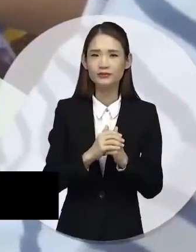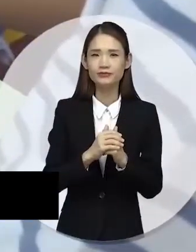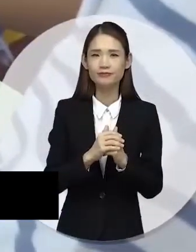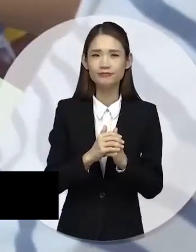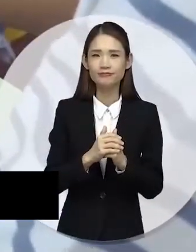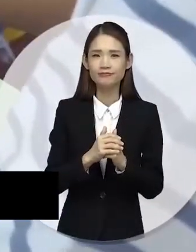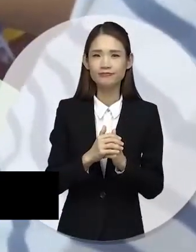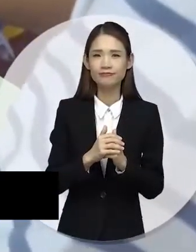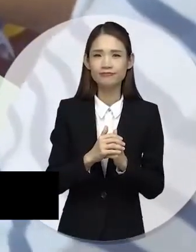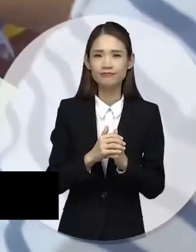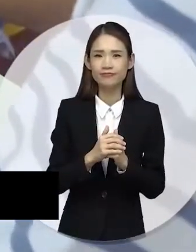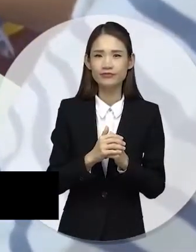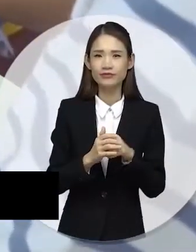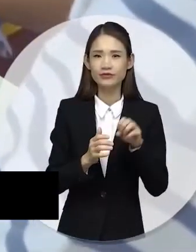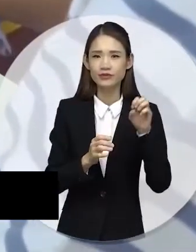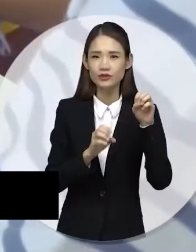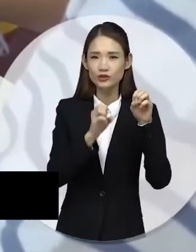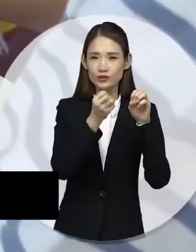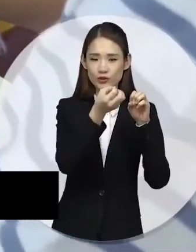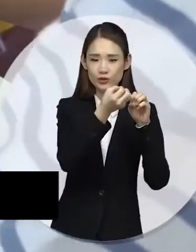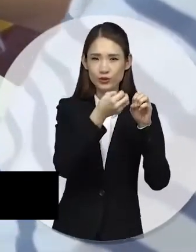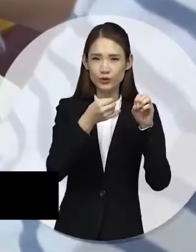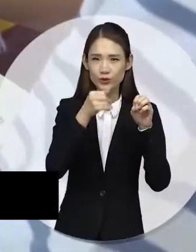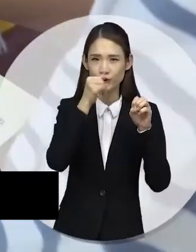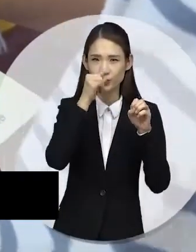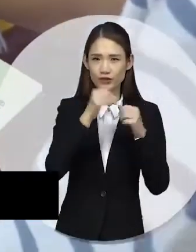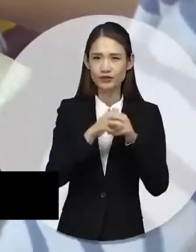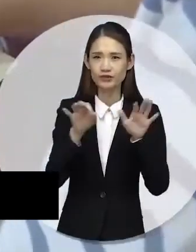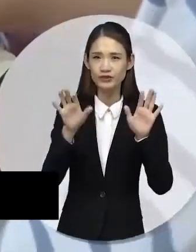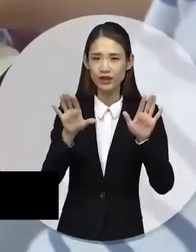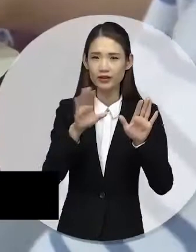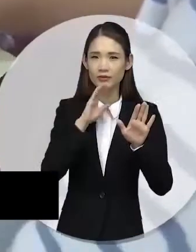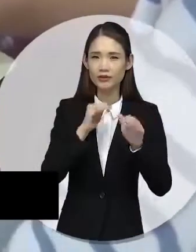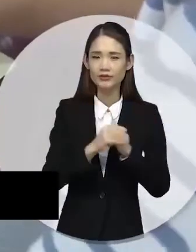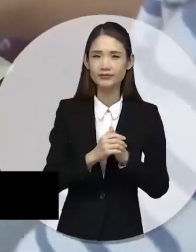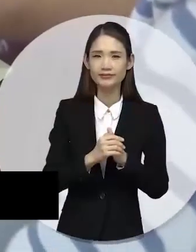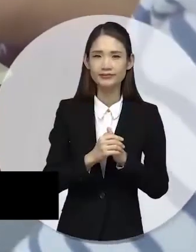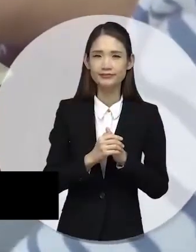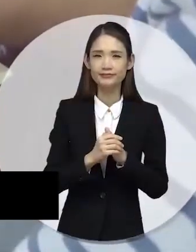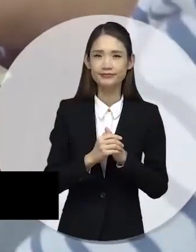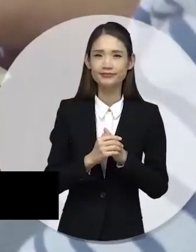얼마? 동그란 거 막 튀어나와 있고. 잠시만.